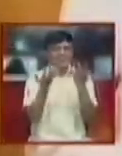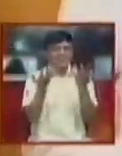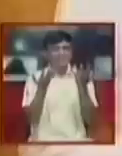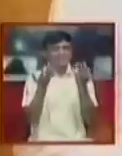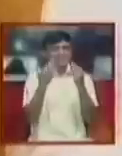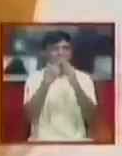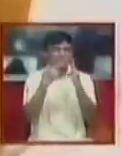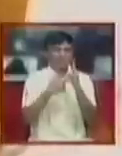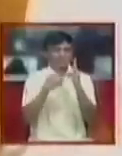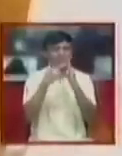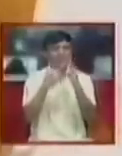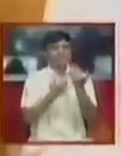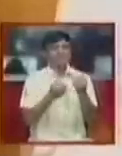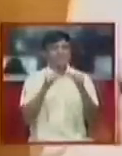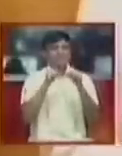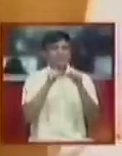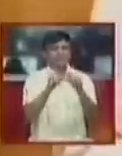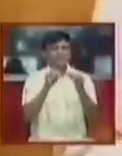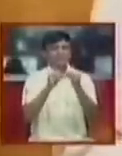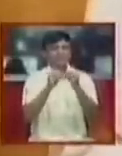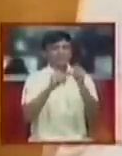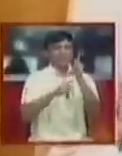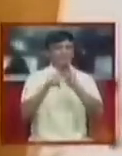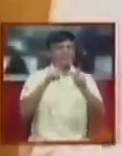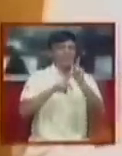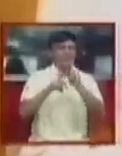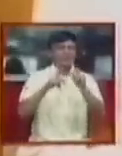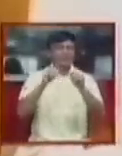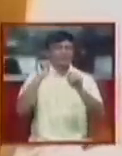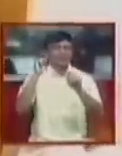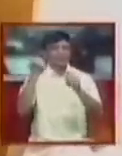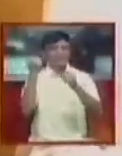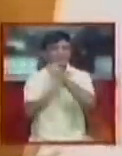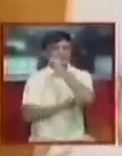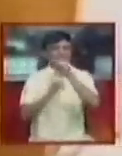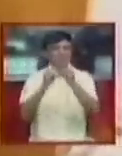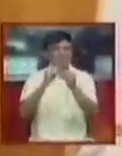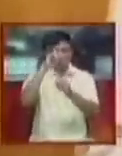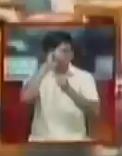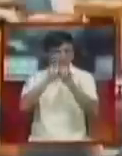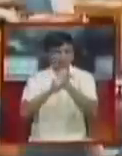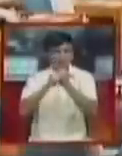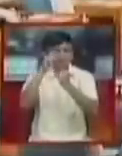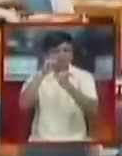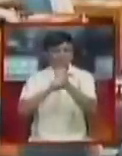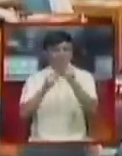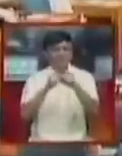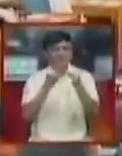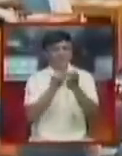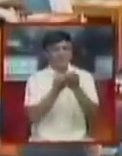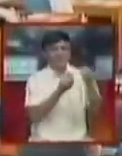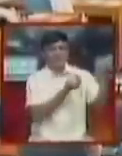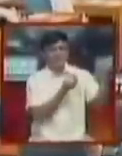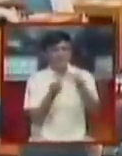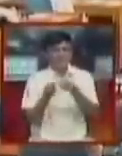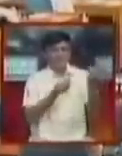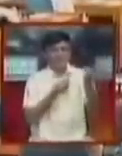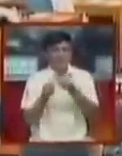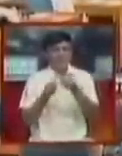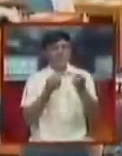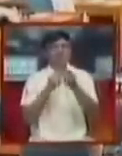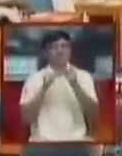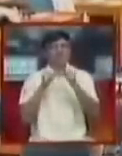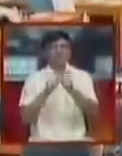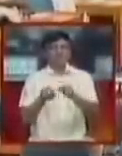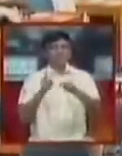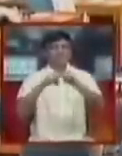mga patakaran, patuloy ang pagtaas ng kumpiyansa sa ating ekonomiya, patuloy ang pagpasok ng puhunan, patuloy ang pagdami ng